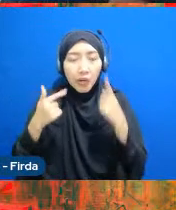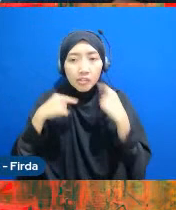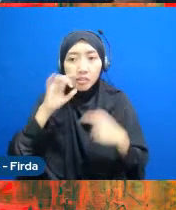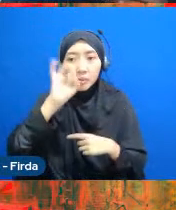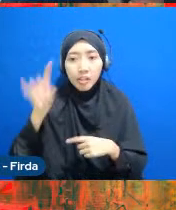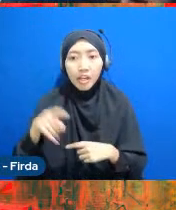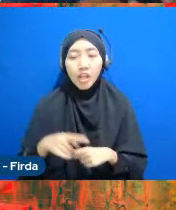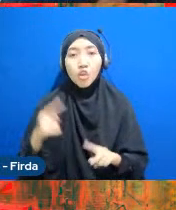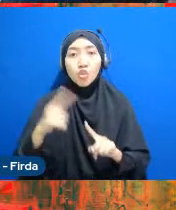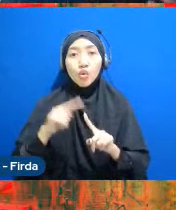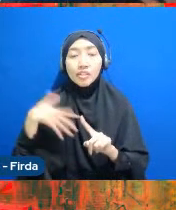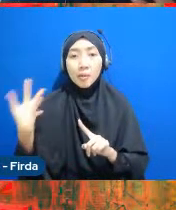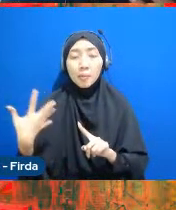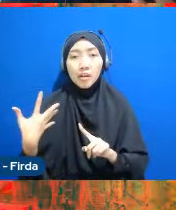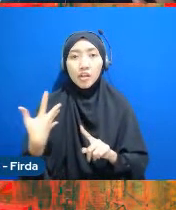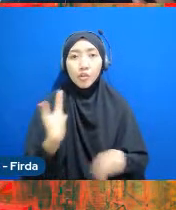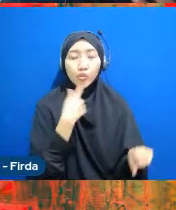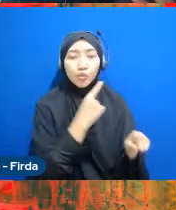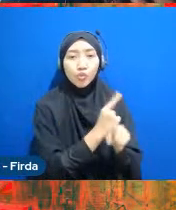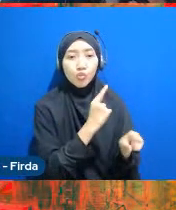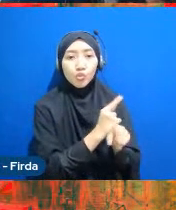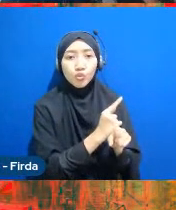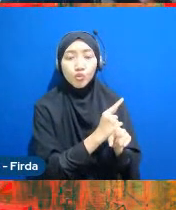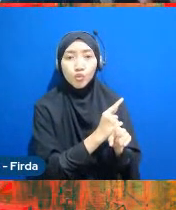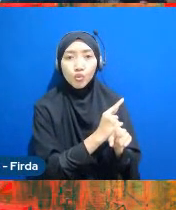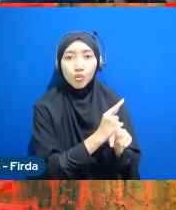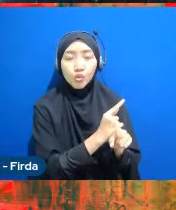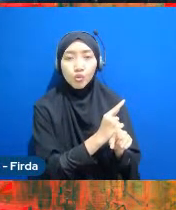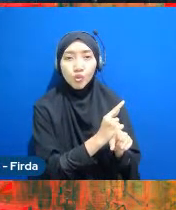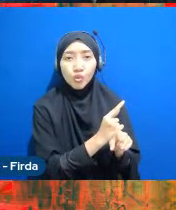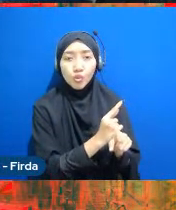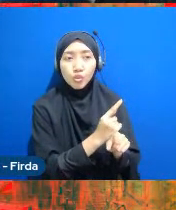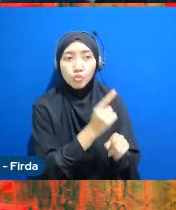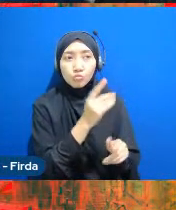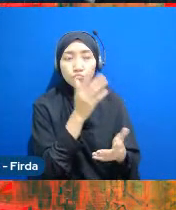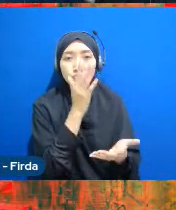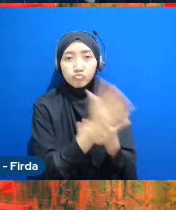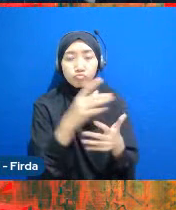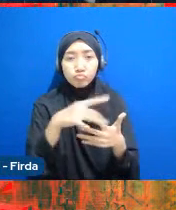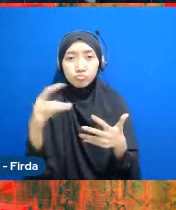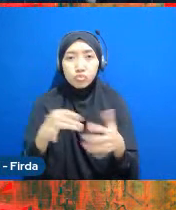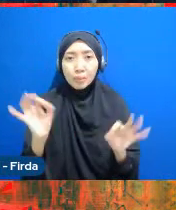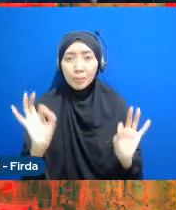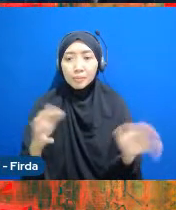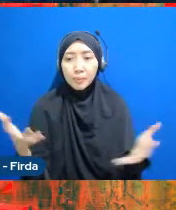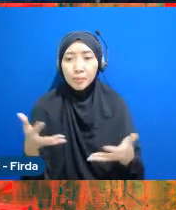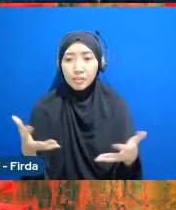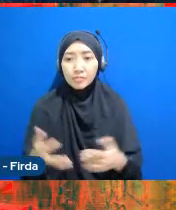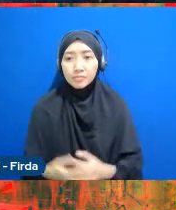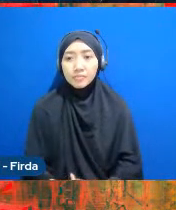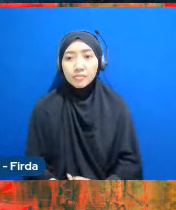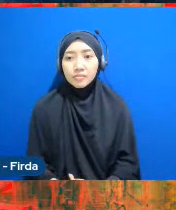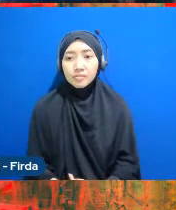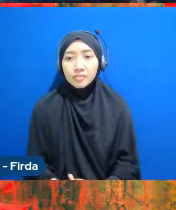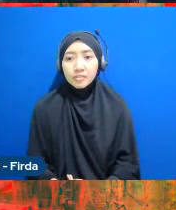PR-nya adalah guru, bagaimana cara guru menentukan mana yang tepat nih. Nah,